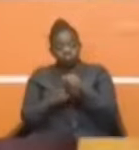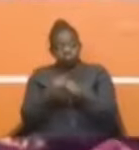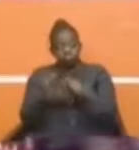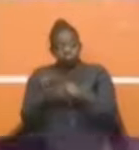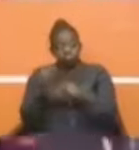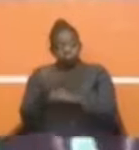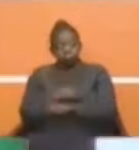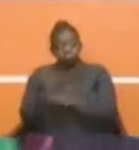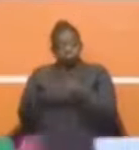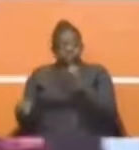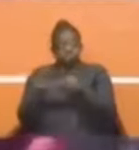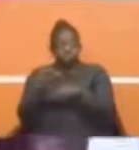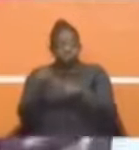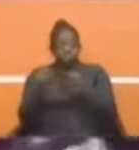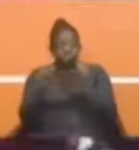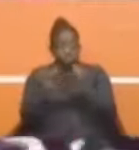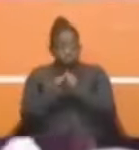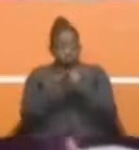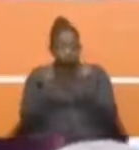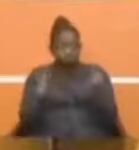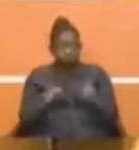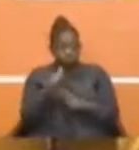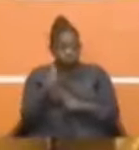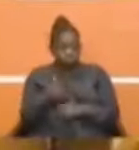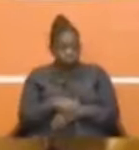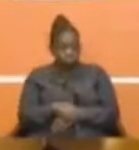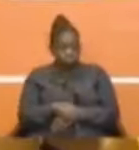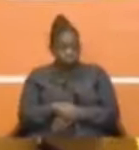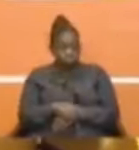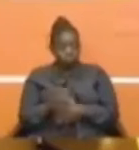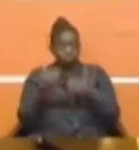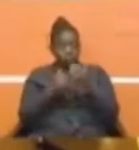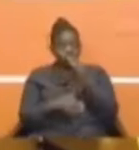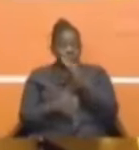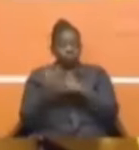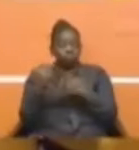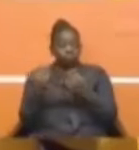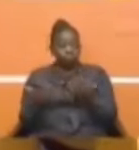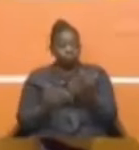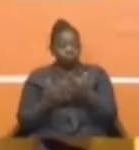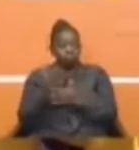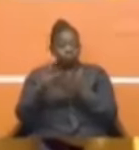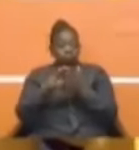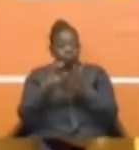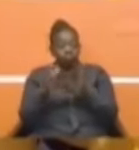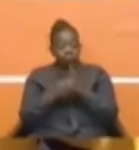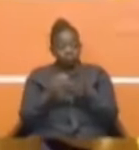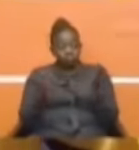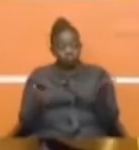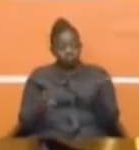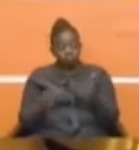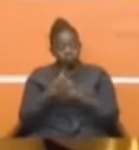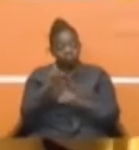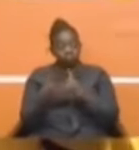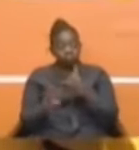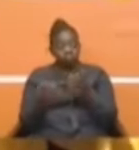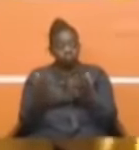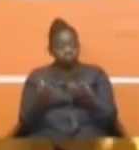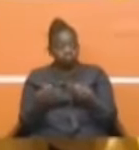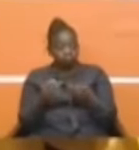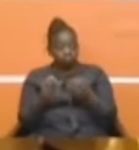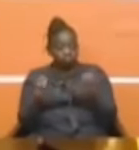lino lyawangudde emidaali isoba mukumi n'ebirala nebaza katonda yatusobozesezza okuyita mu insuwalensi konte tebyali